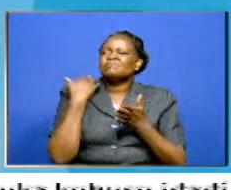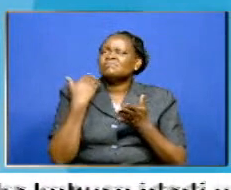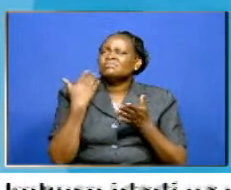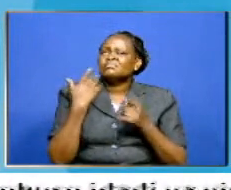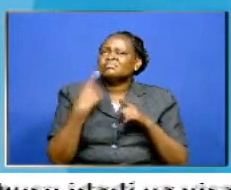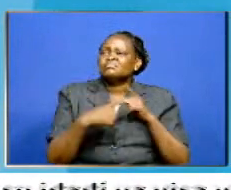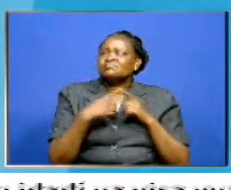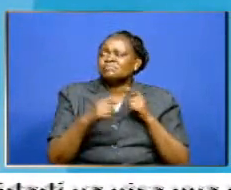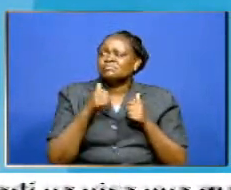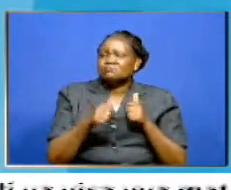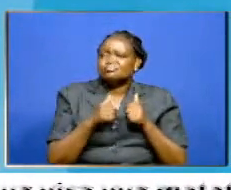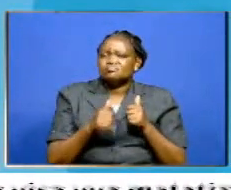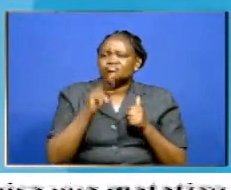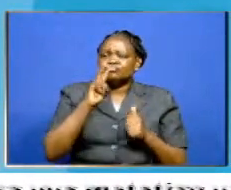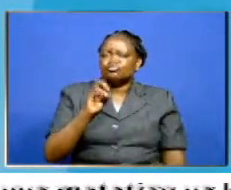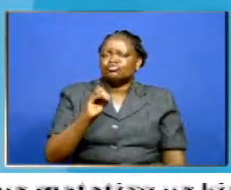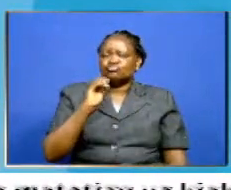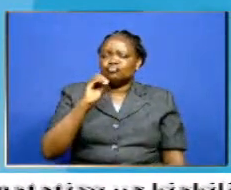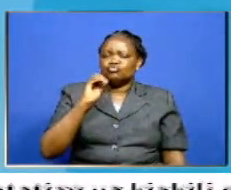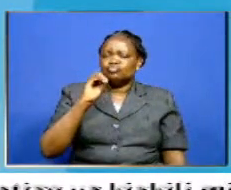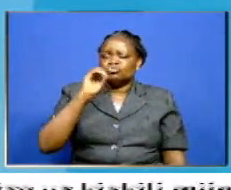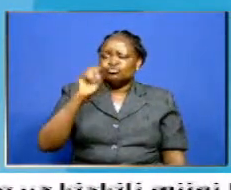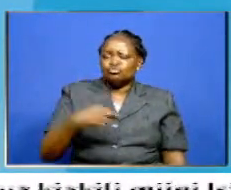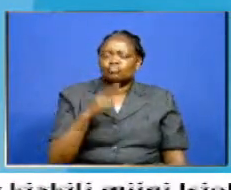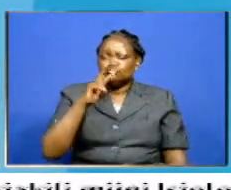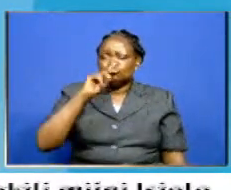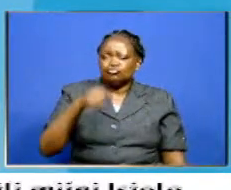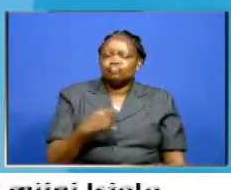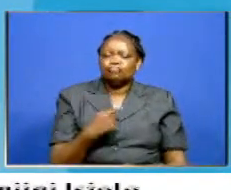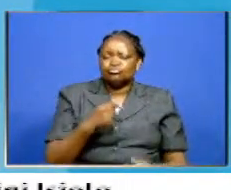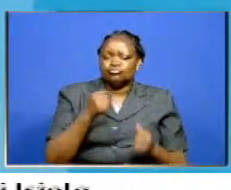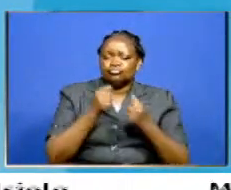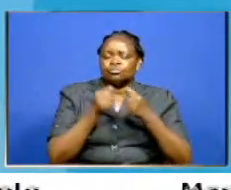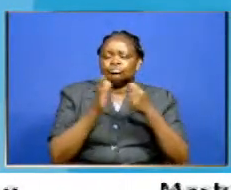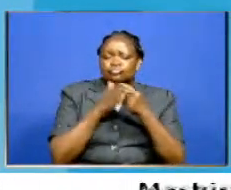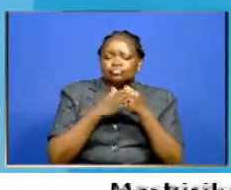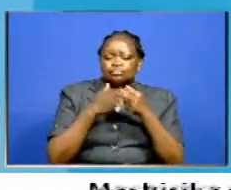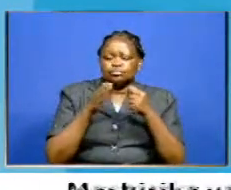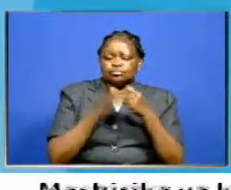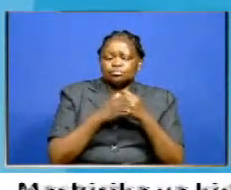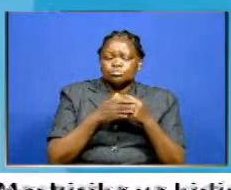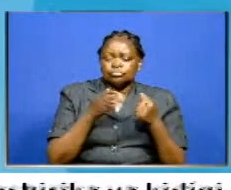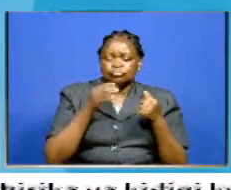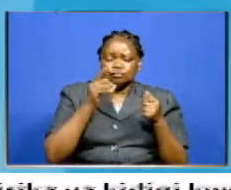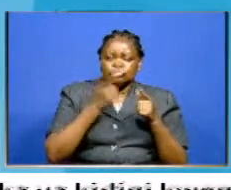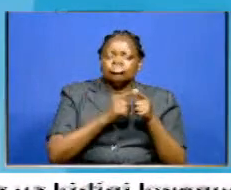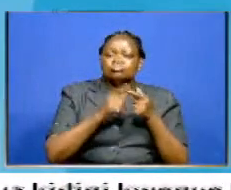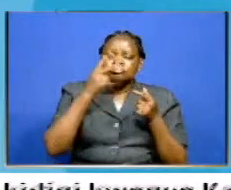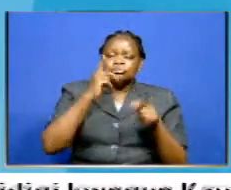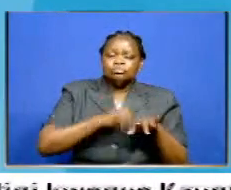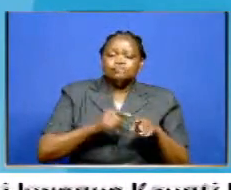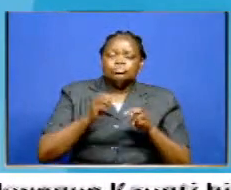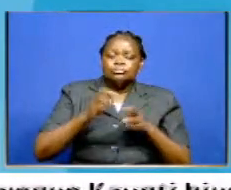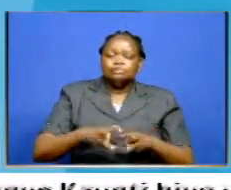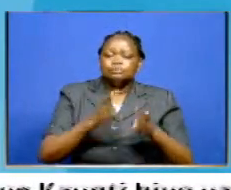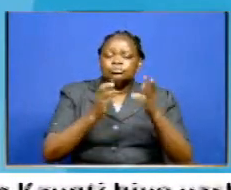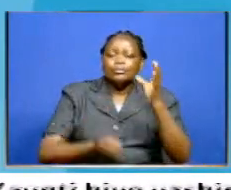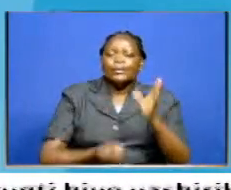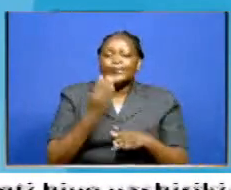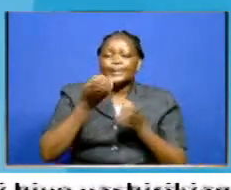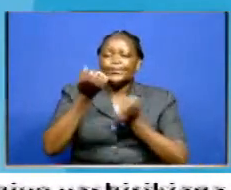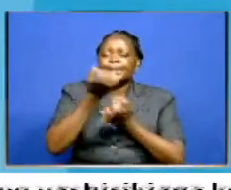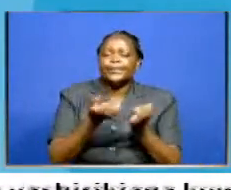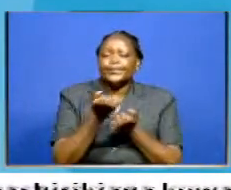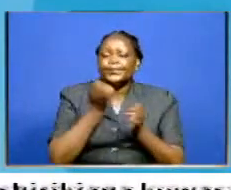ya 2000 maybe 1999, unaangalia kwamba hii formula wakati ambapo ilikuwa inaundwa, uchumi